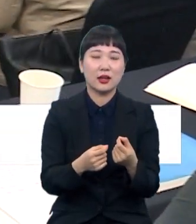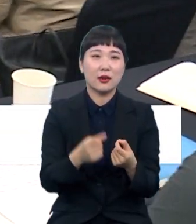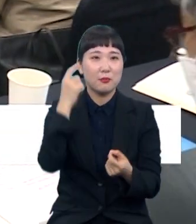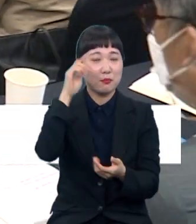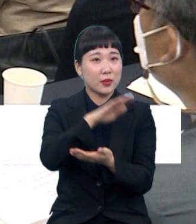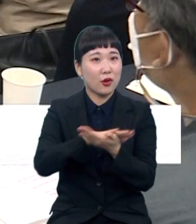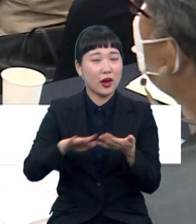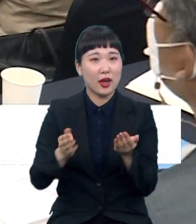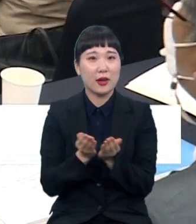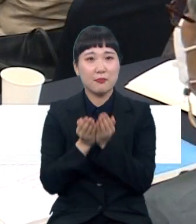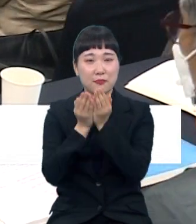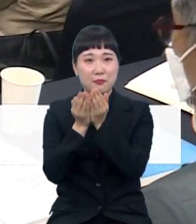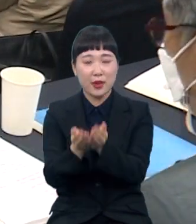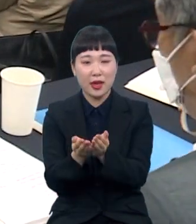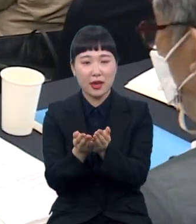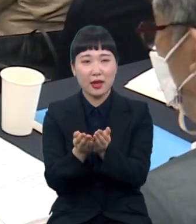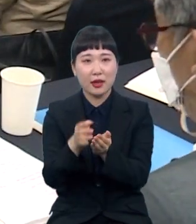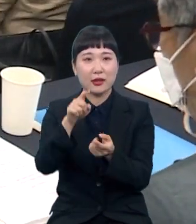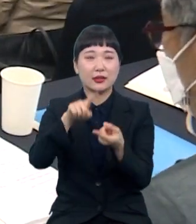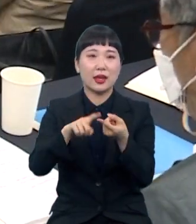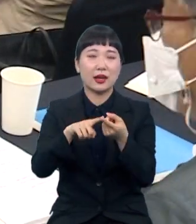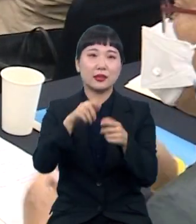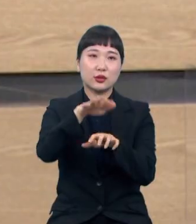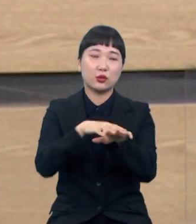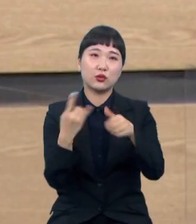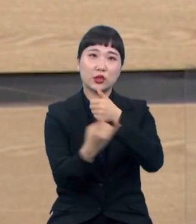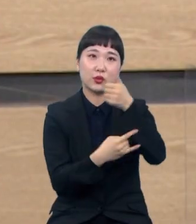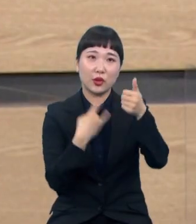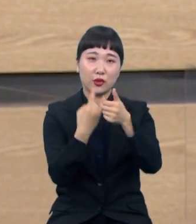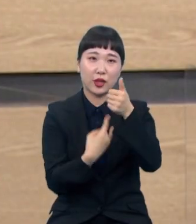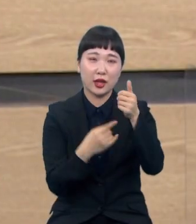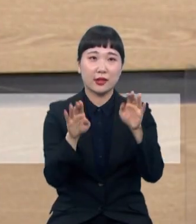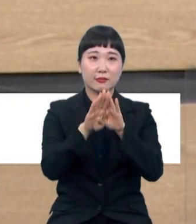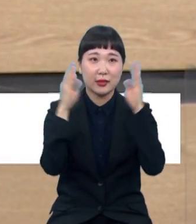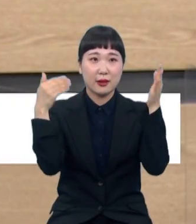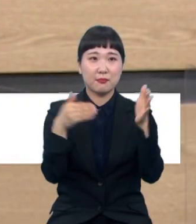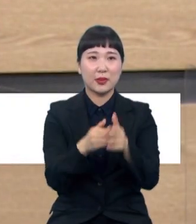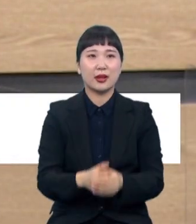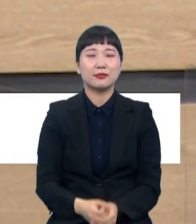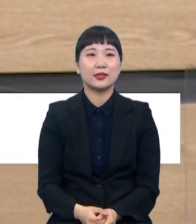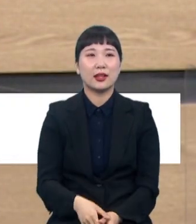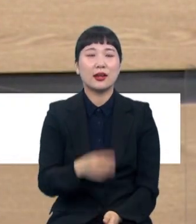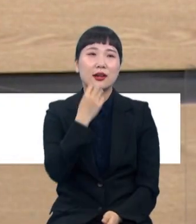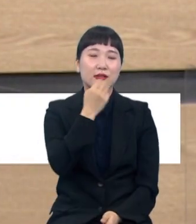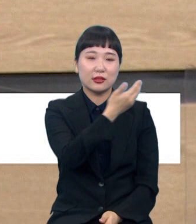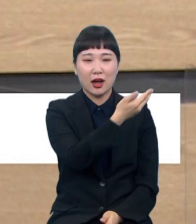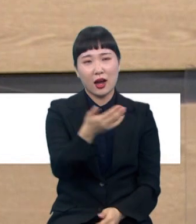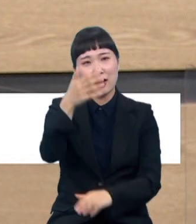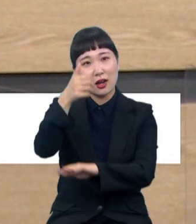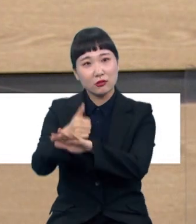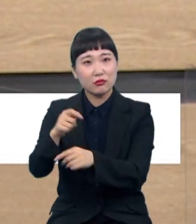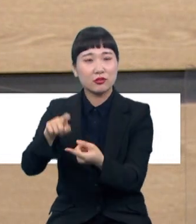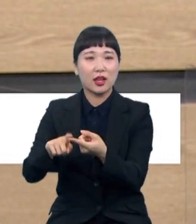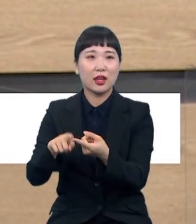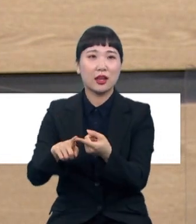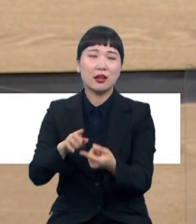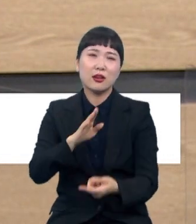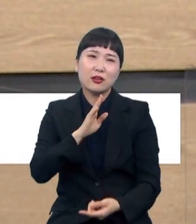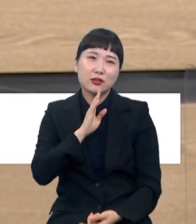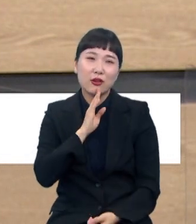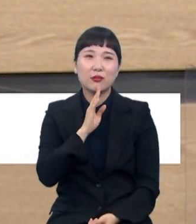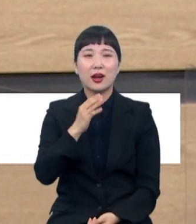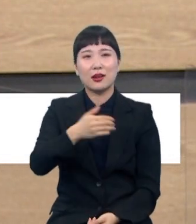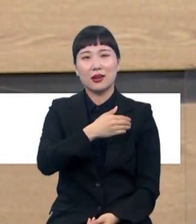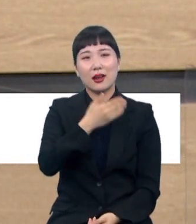띄우기 조직위원회가 출범했습니다. 한강 하구는 무한한 가능성을 가지고 있다. 남북교류에 있어서도